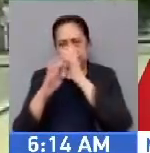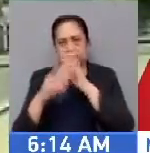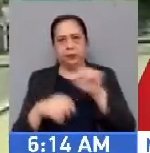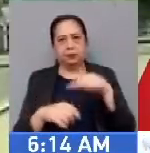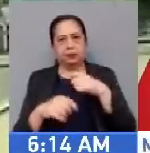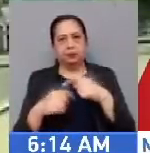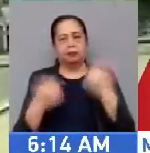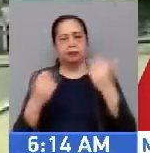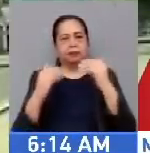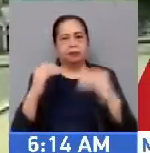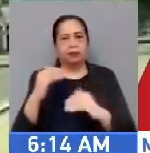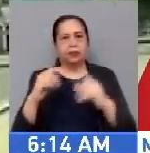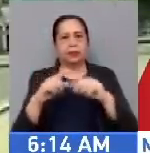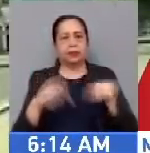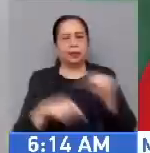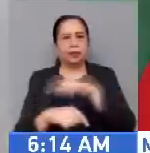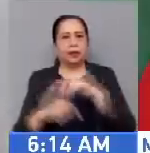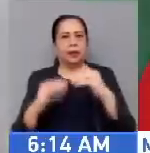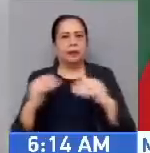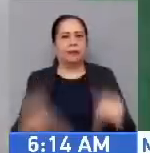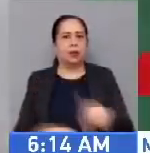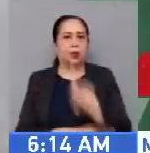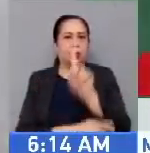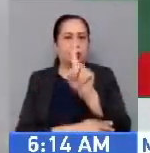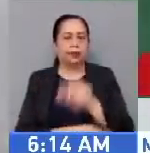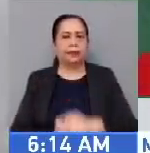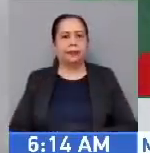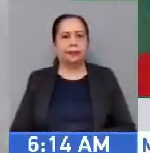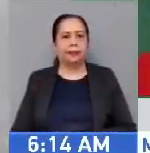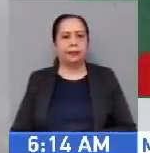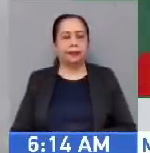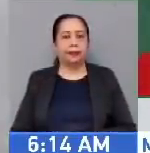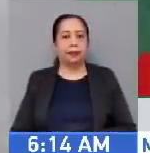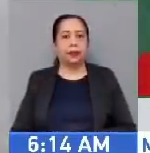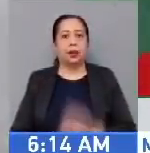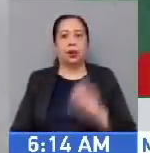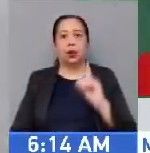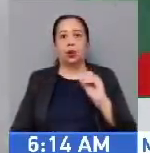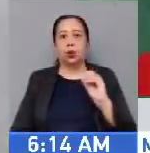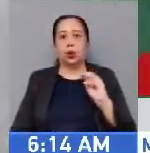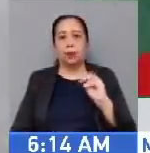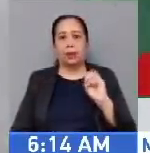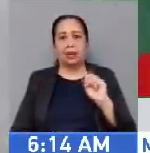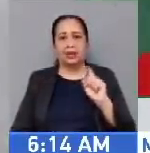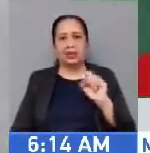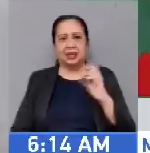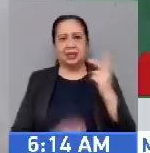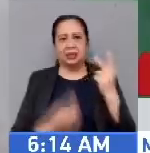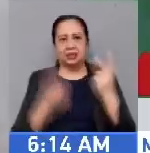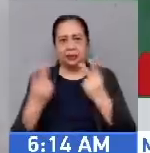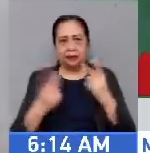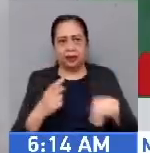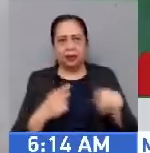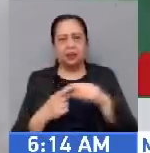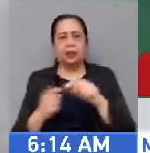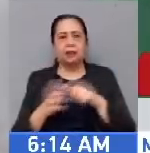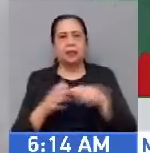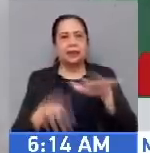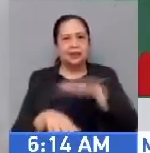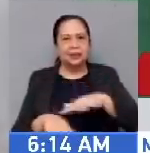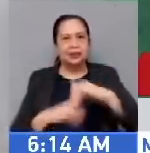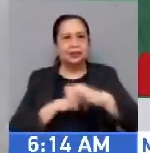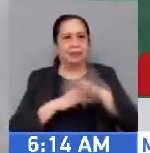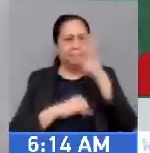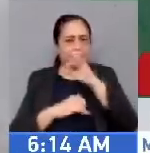sa lungsod sa Alert Level 1. Domestic travel is already open, no requirements,